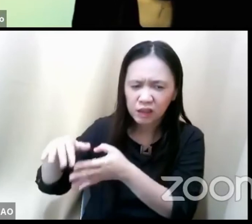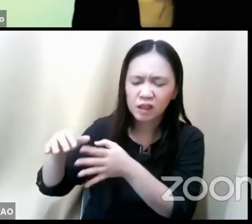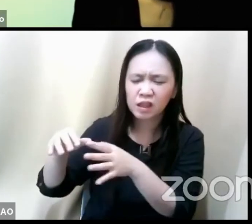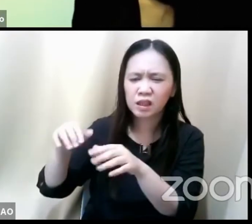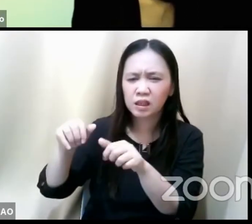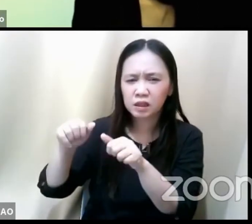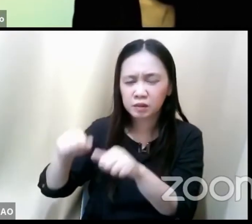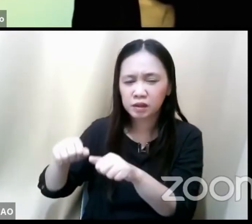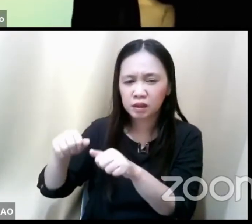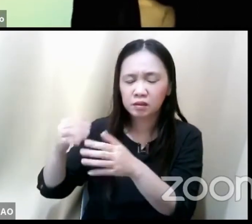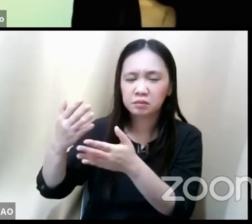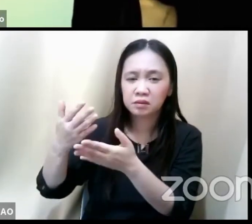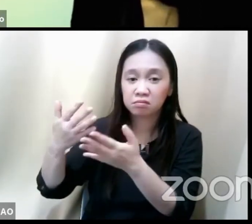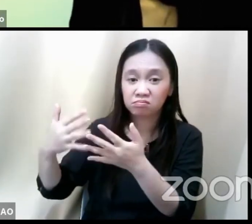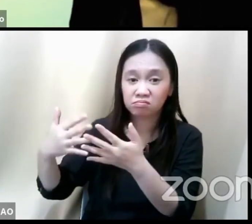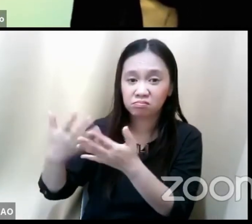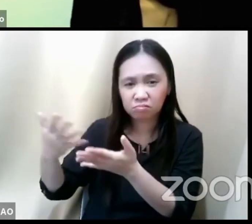Yan.